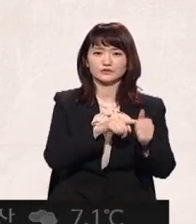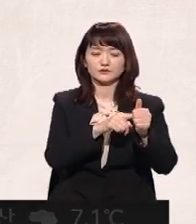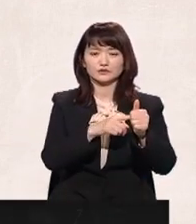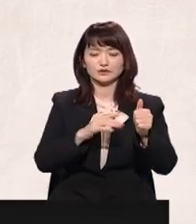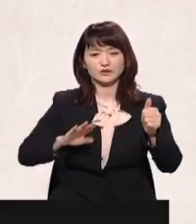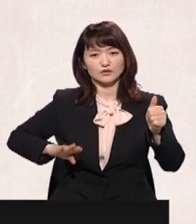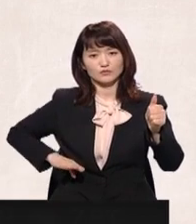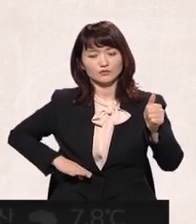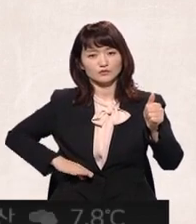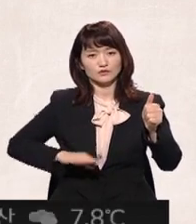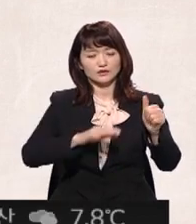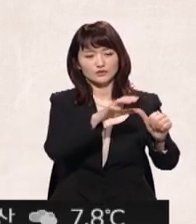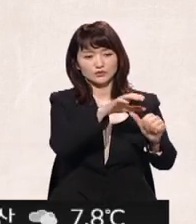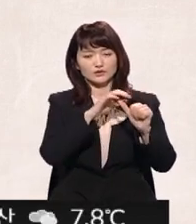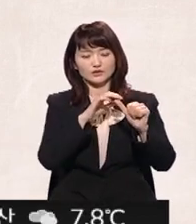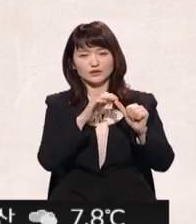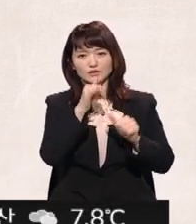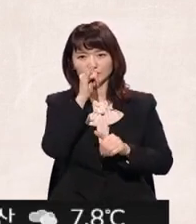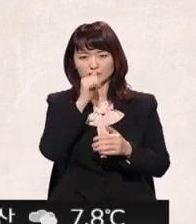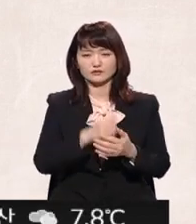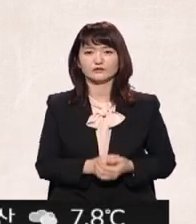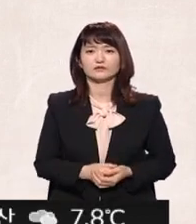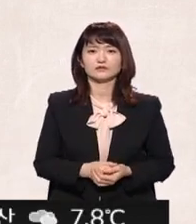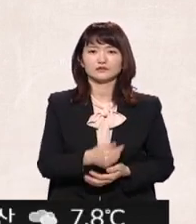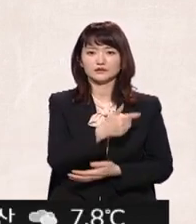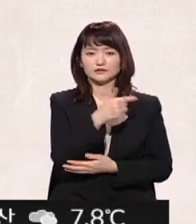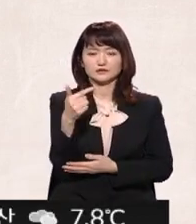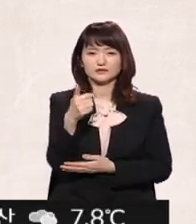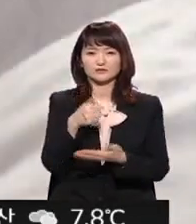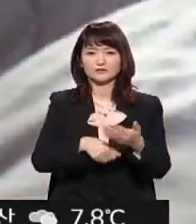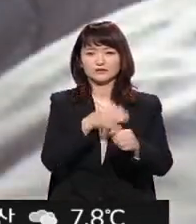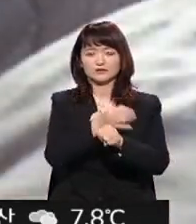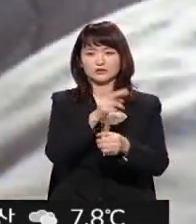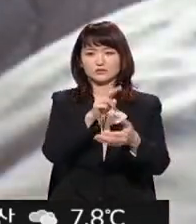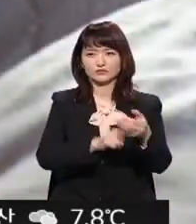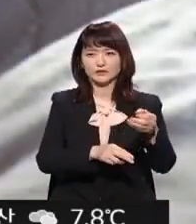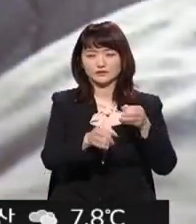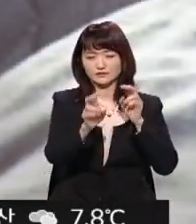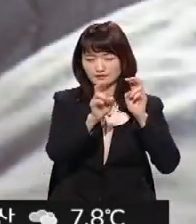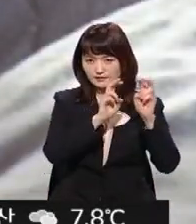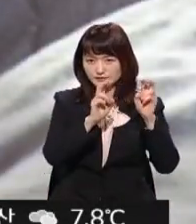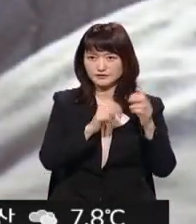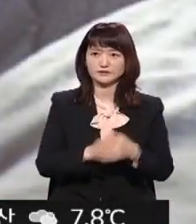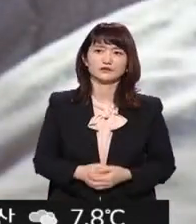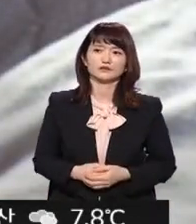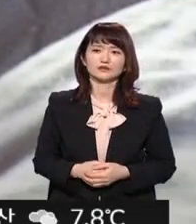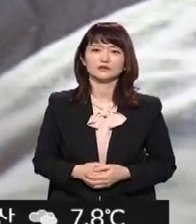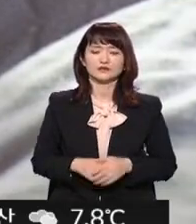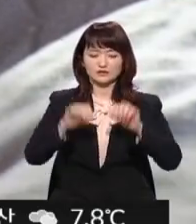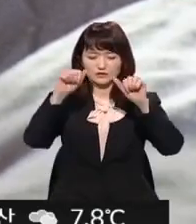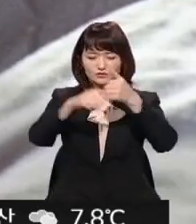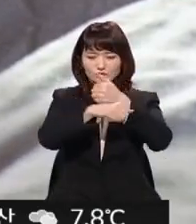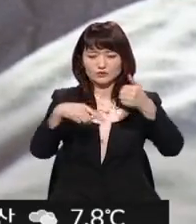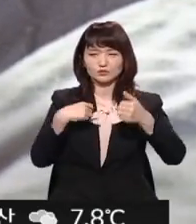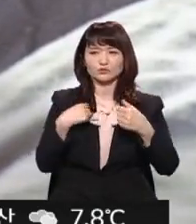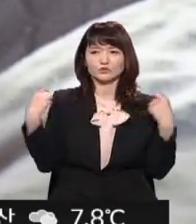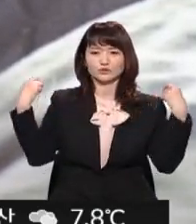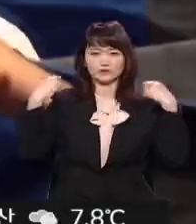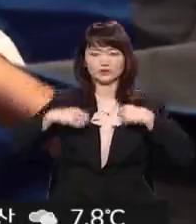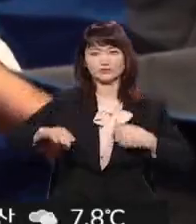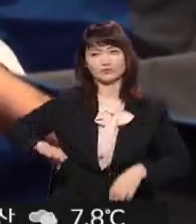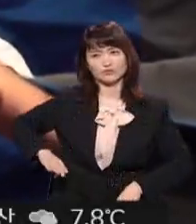모델로 내세운 브랜드들도 있습니다 대형 쇼핑 플랫폼과 제약사 그리고 아웃도어 브랜드 등의 모델을 맡고 있는데요이 때문에